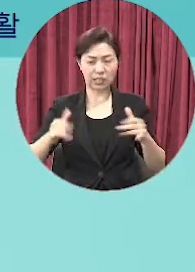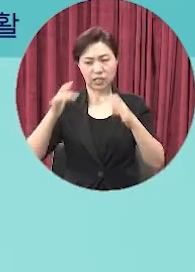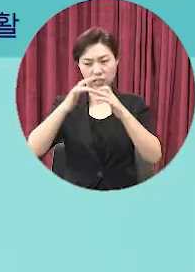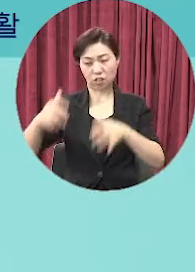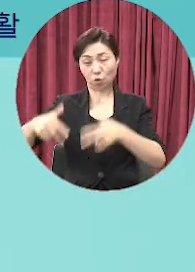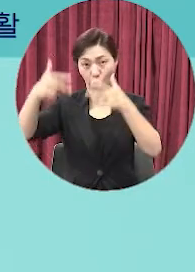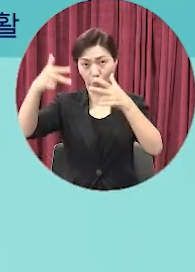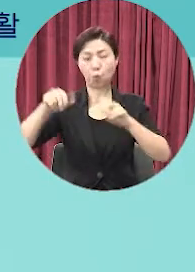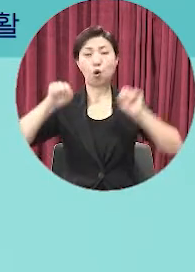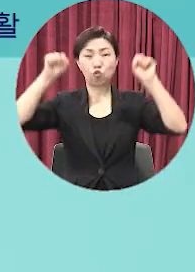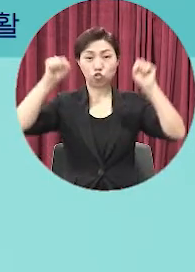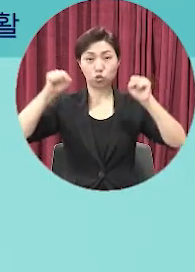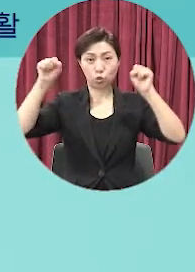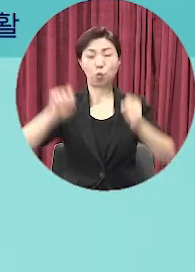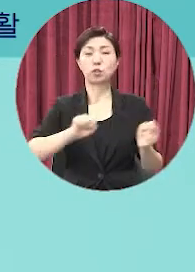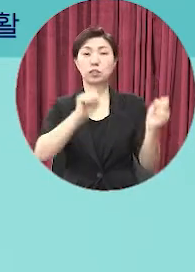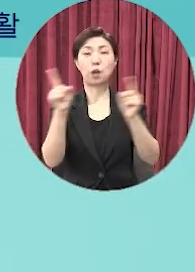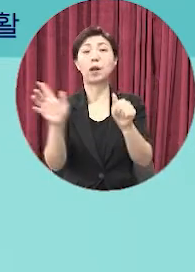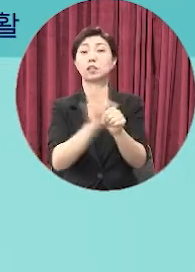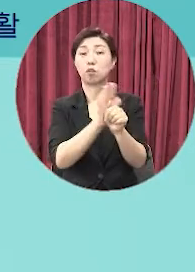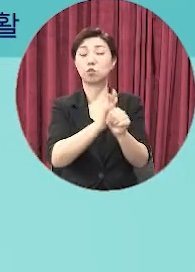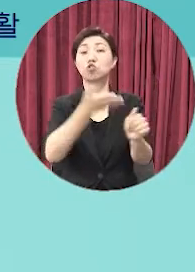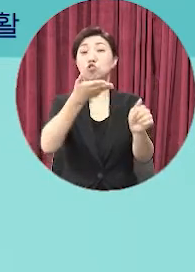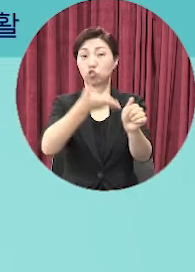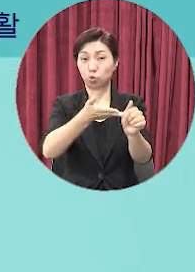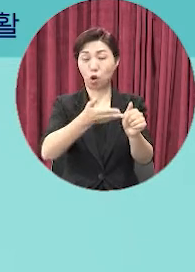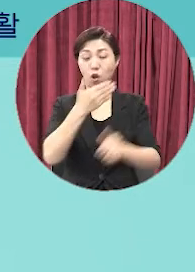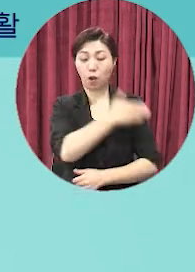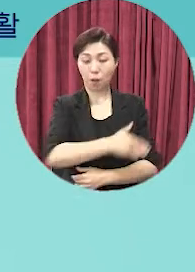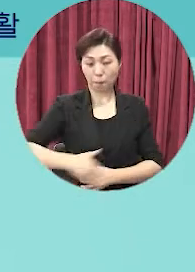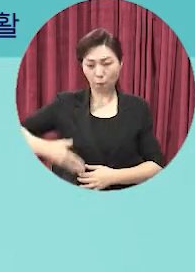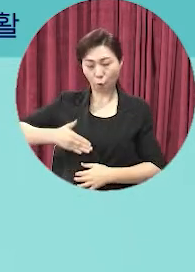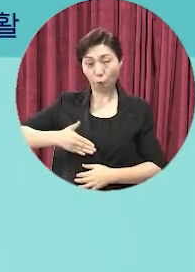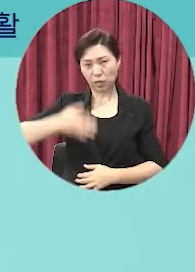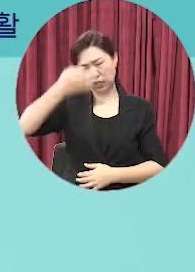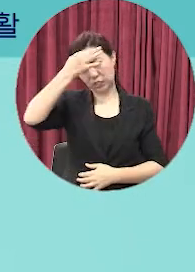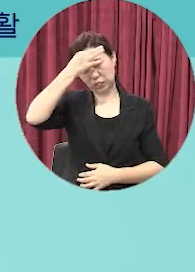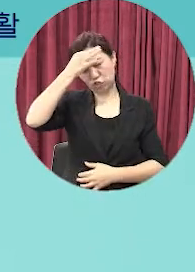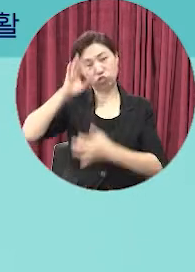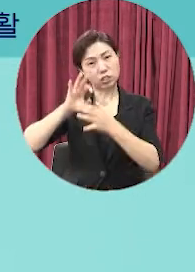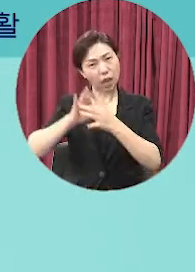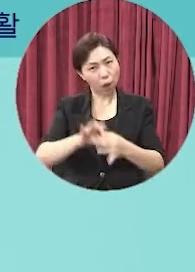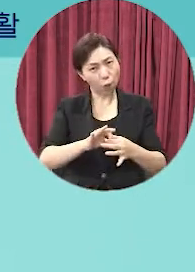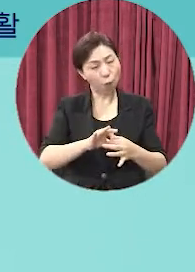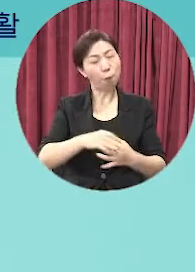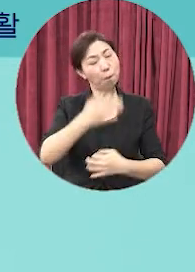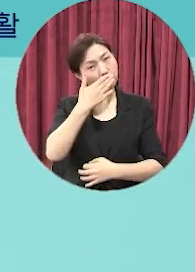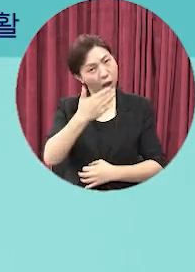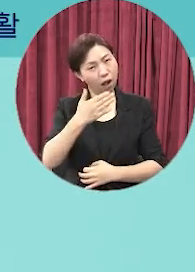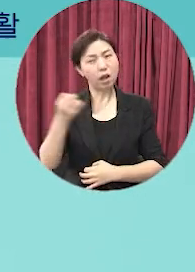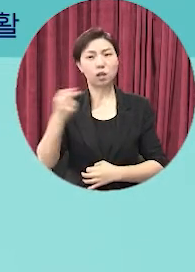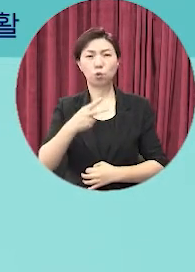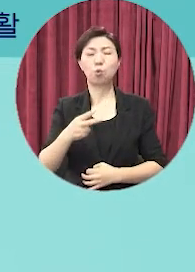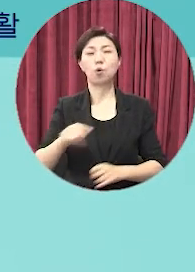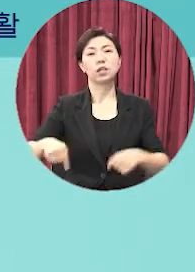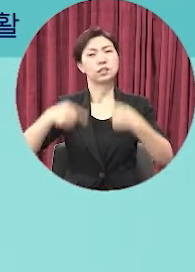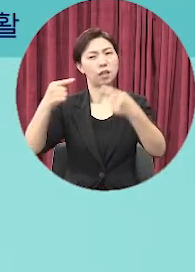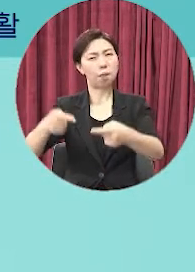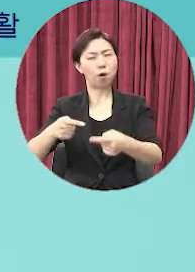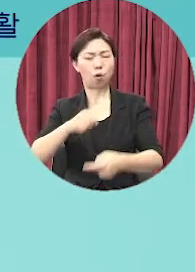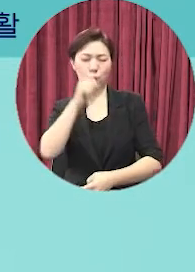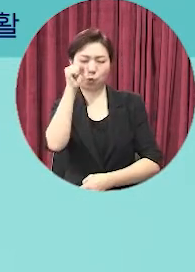서비스를 제공을 해서 또 신체 기능 이런 거라든지 또 참여도라든지 이런 부분들을 조사한 연구가 또